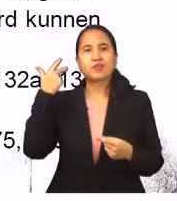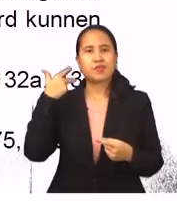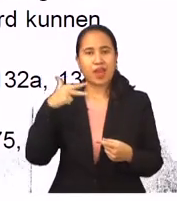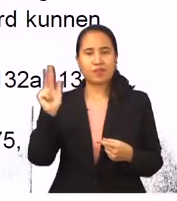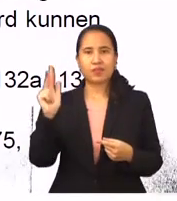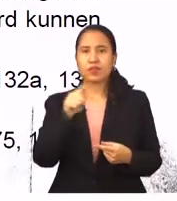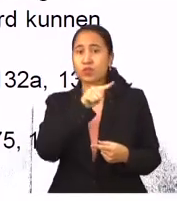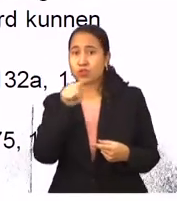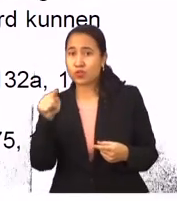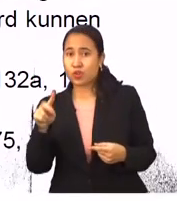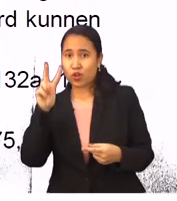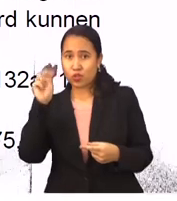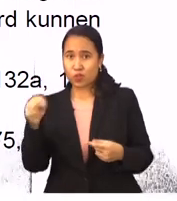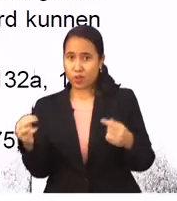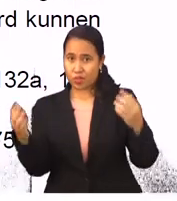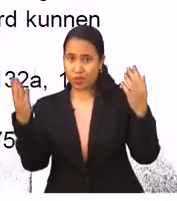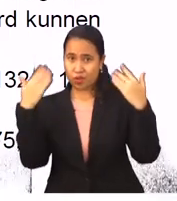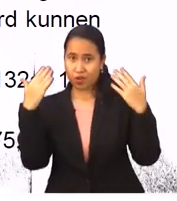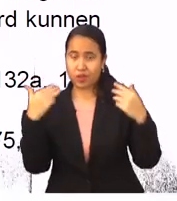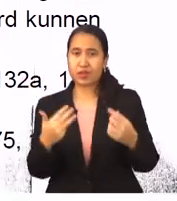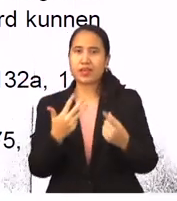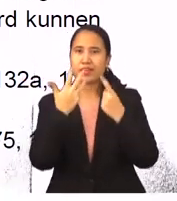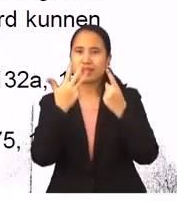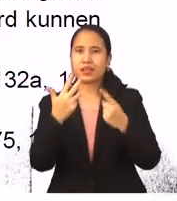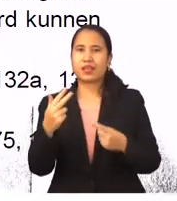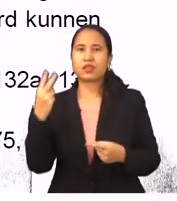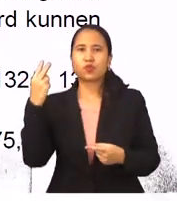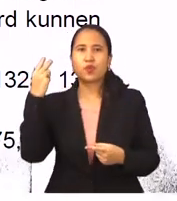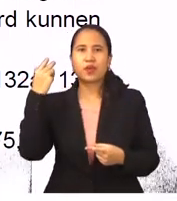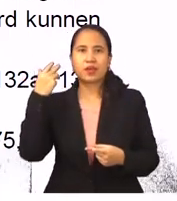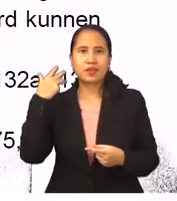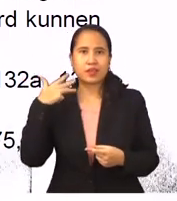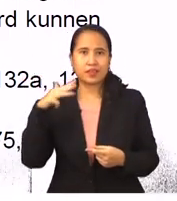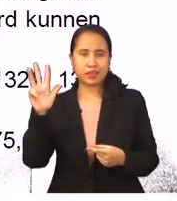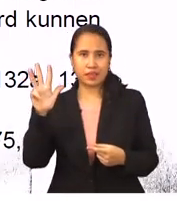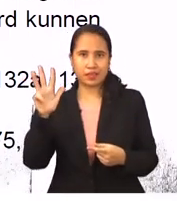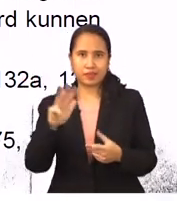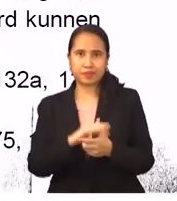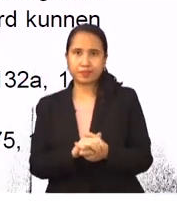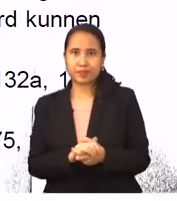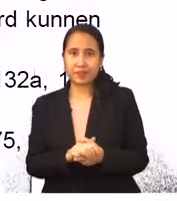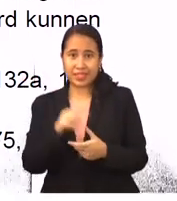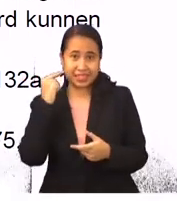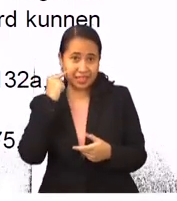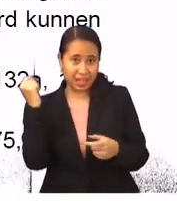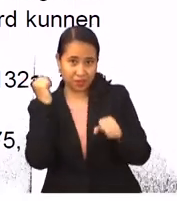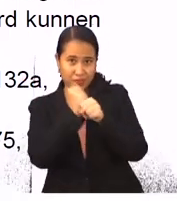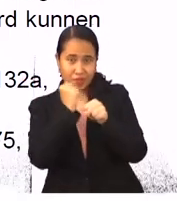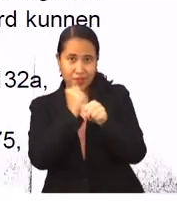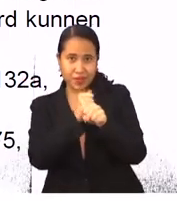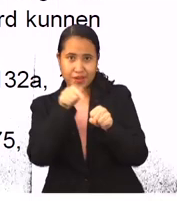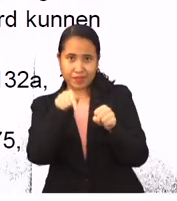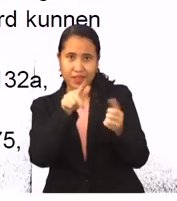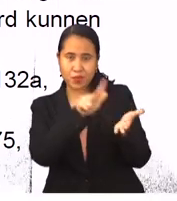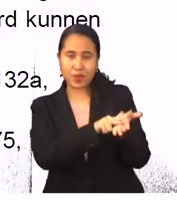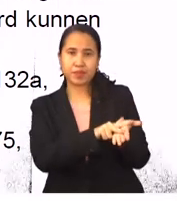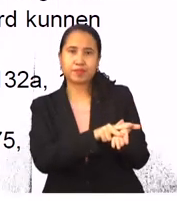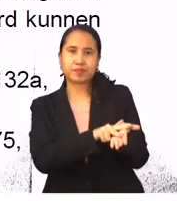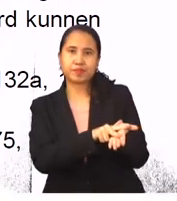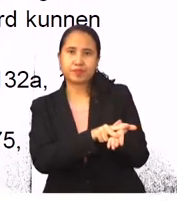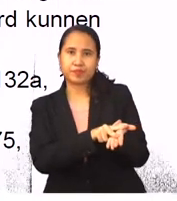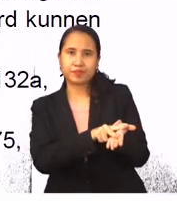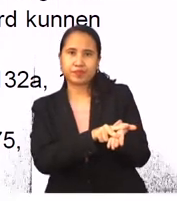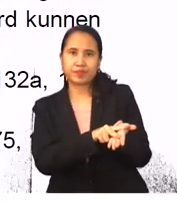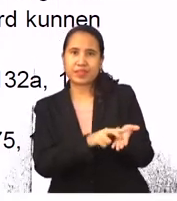en met 20 augustus 1992. Zijnde de dag van inwerkingtreding van de vermelde wet. Het